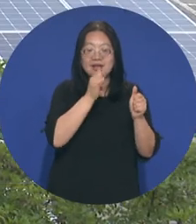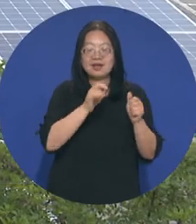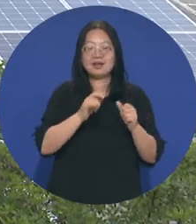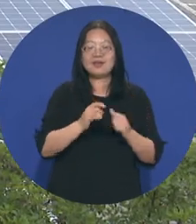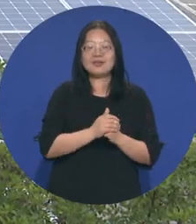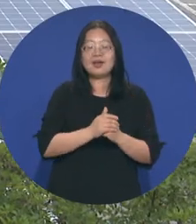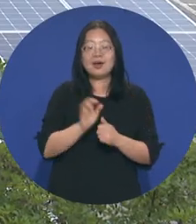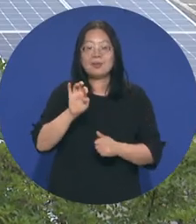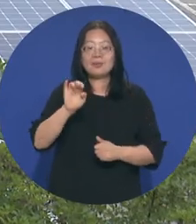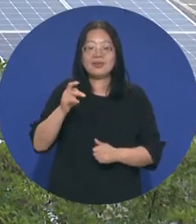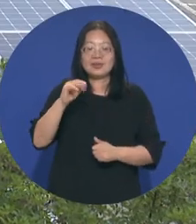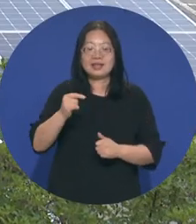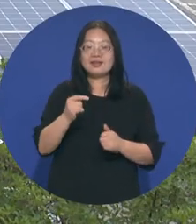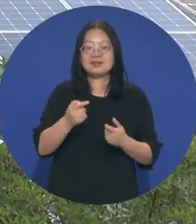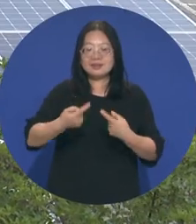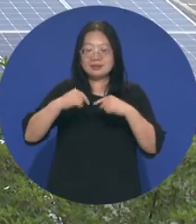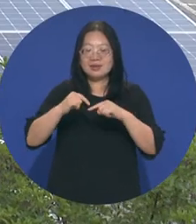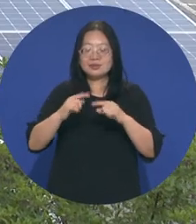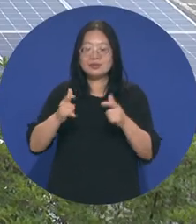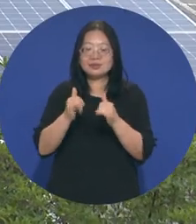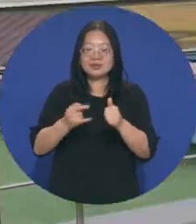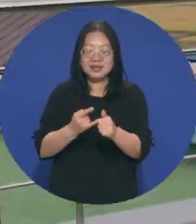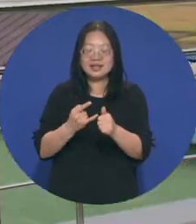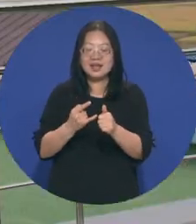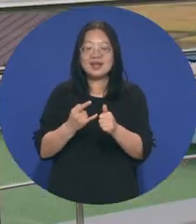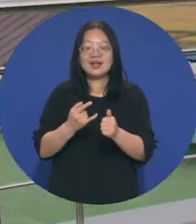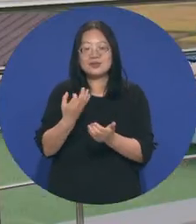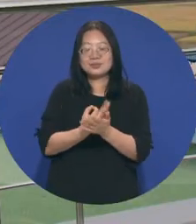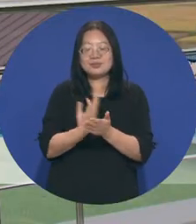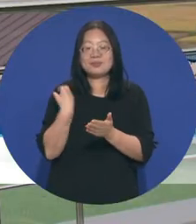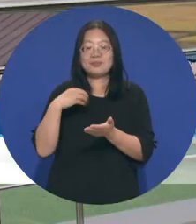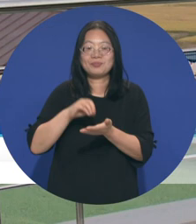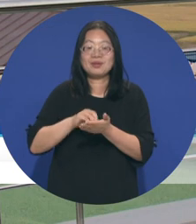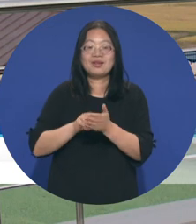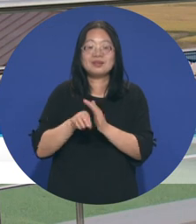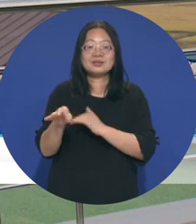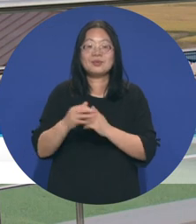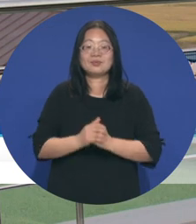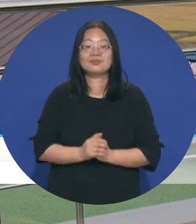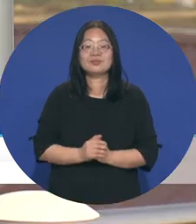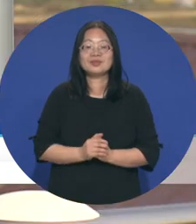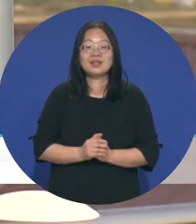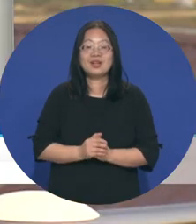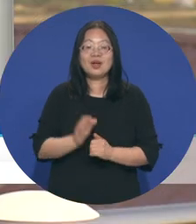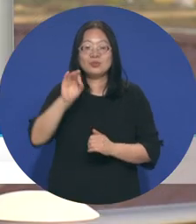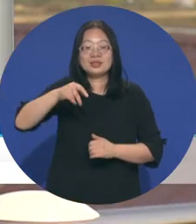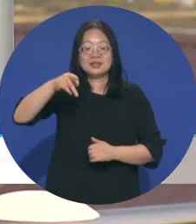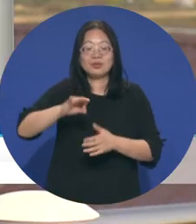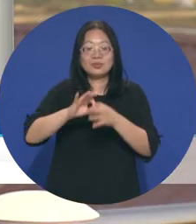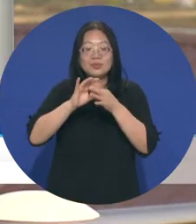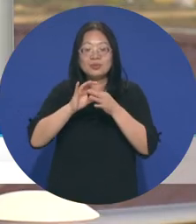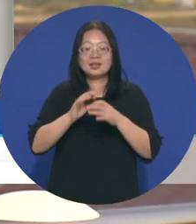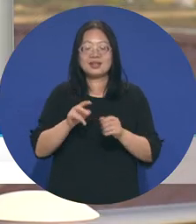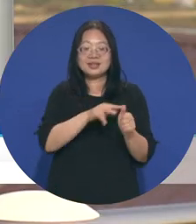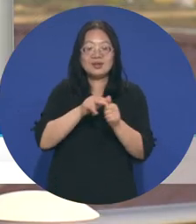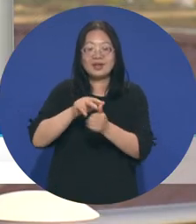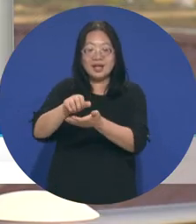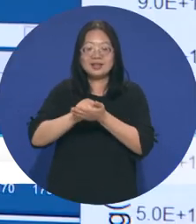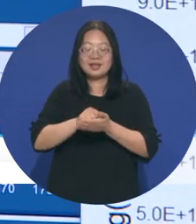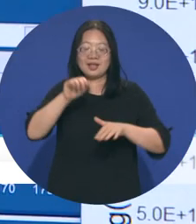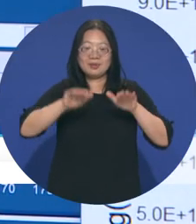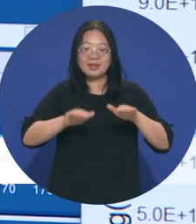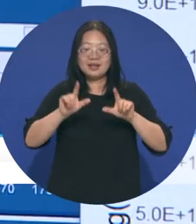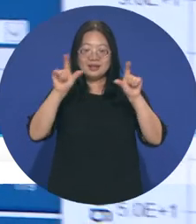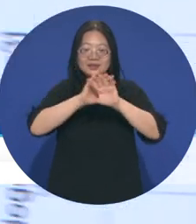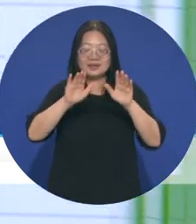펀드에 참여하는 도민들에게 환원합니다. 경기 기후 위성으로 독자적인 기후 데이터를 확보해 차별화된 경기도